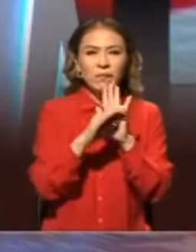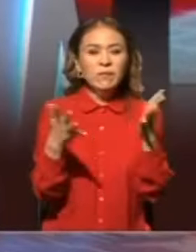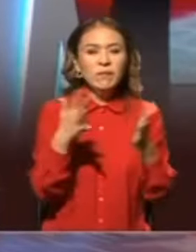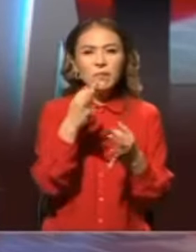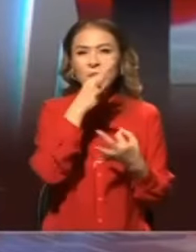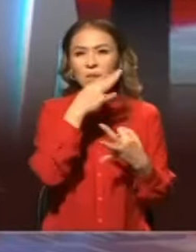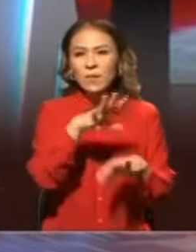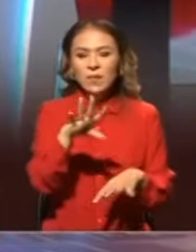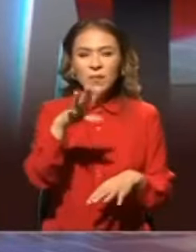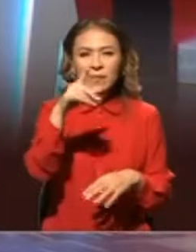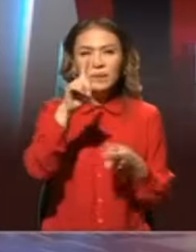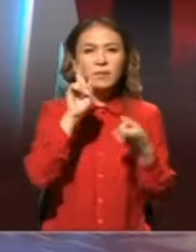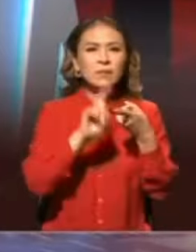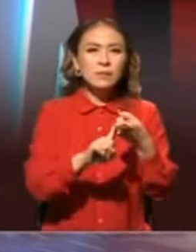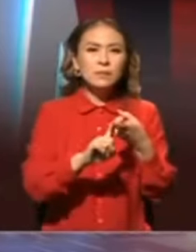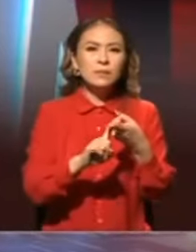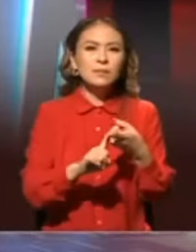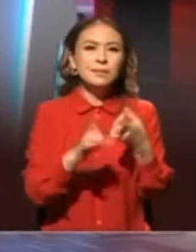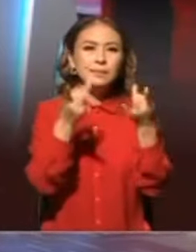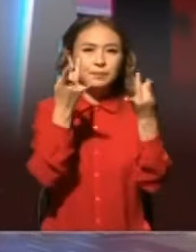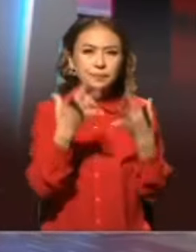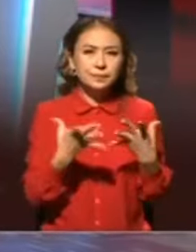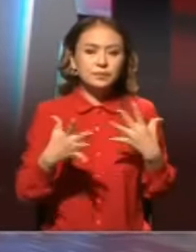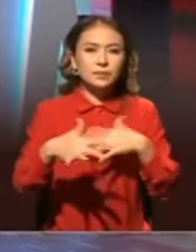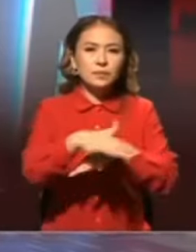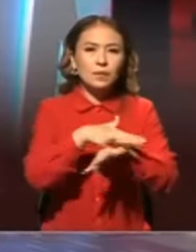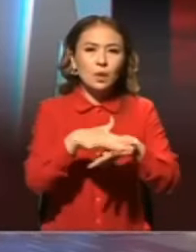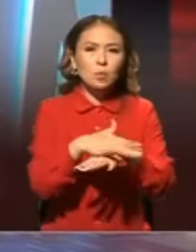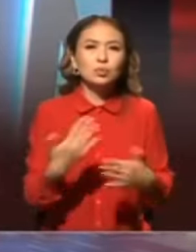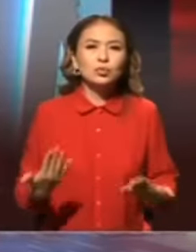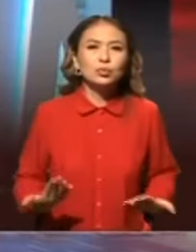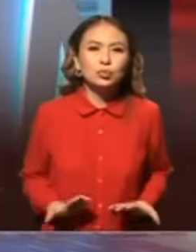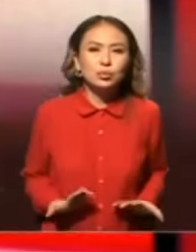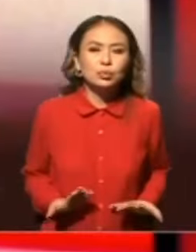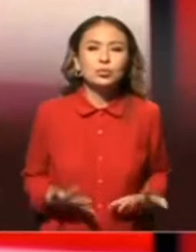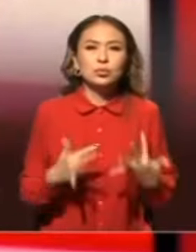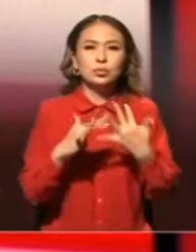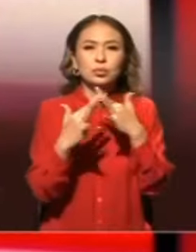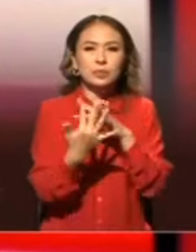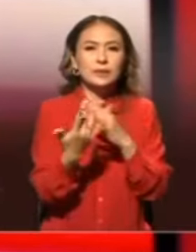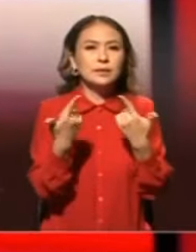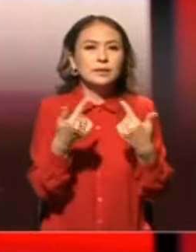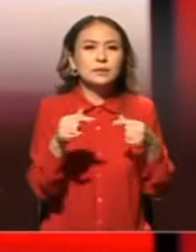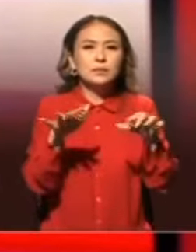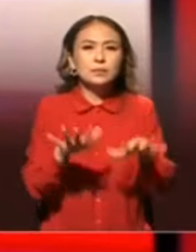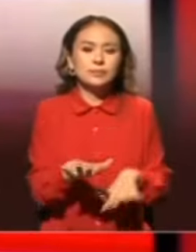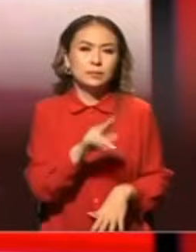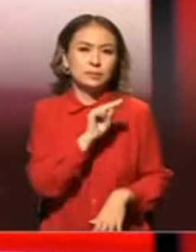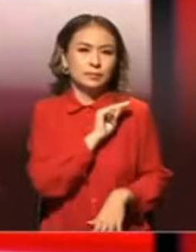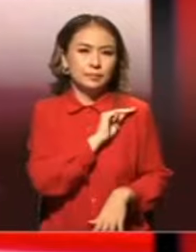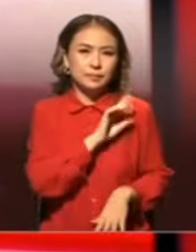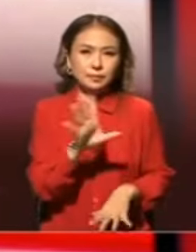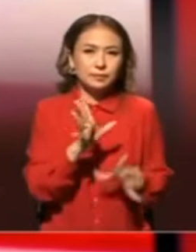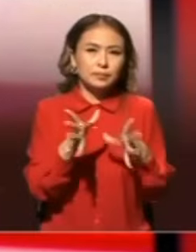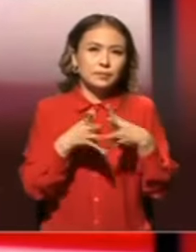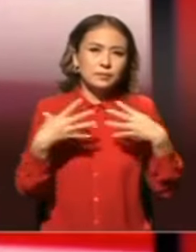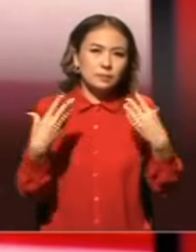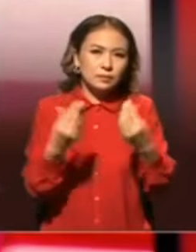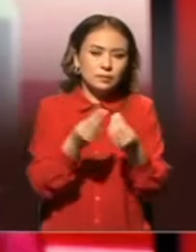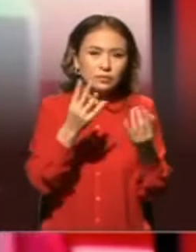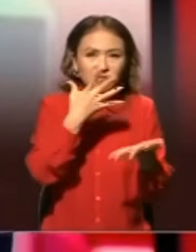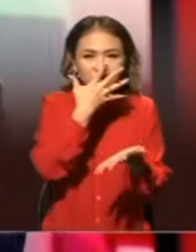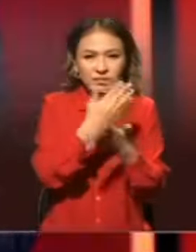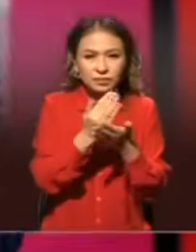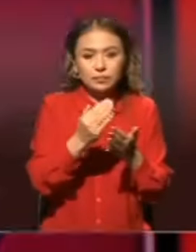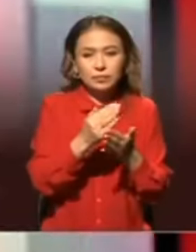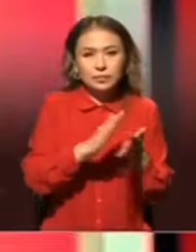жағдайға бейімделген? Қарапайым ауыл тұрғындары ешқай жерде жұмыс істемейтін, жаңағы отбасылық шаруашылықтар өзінің